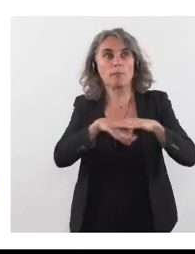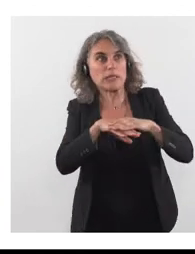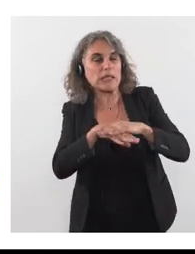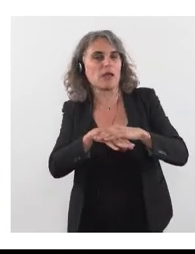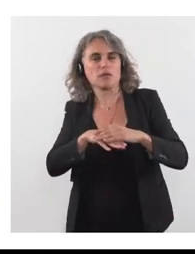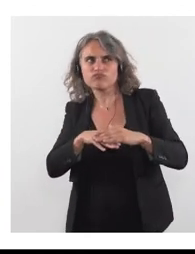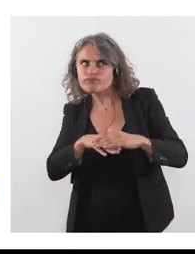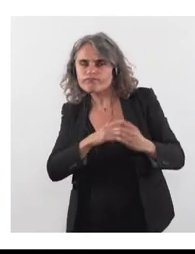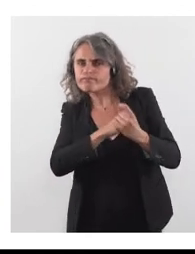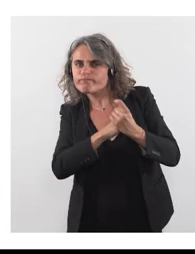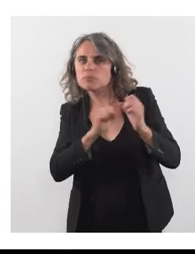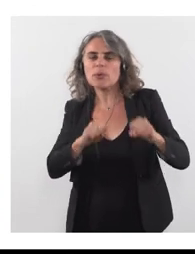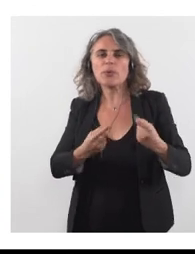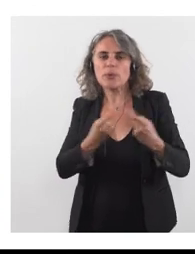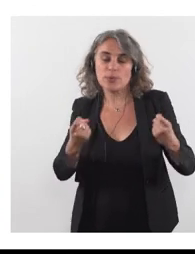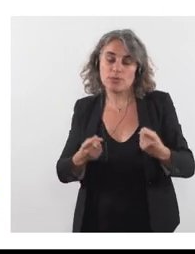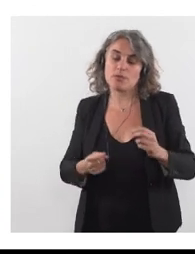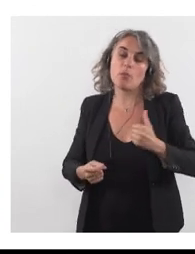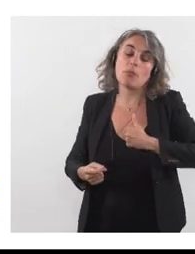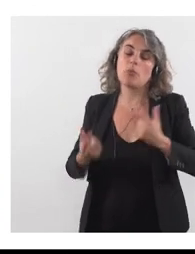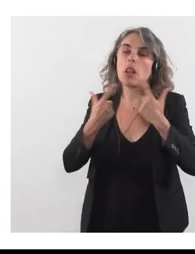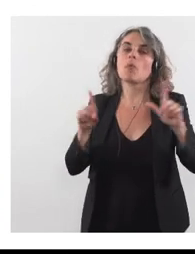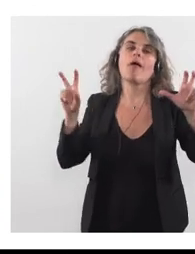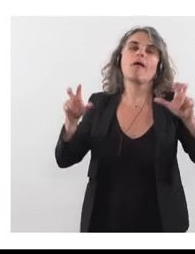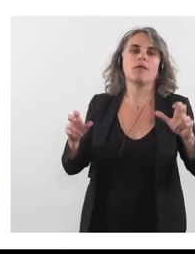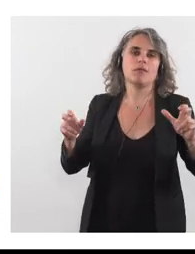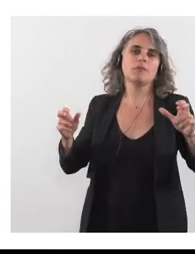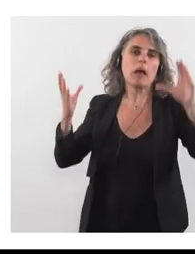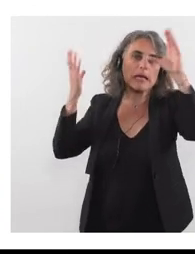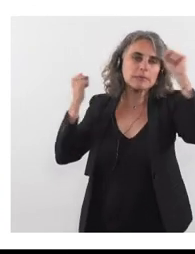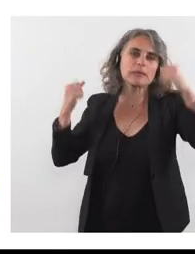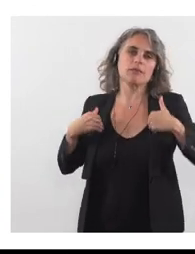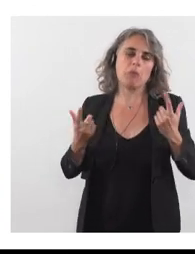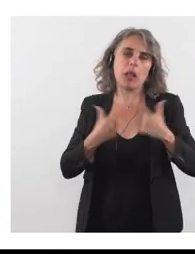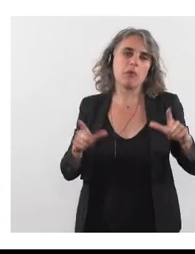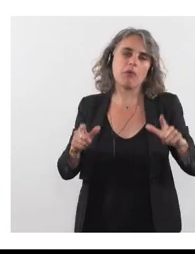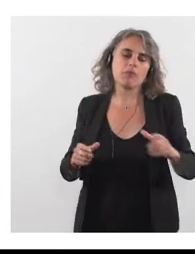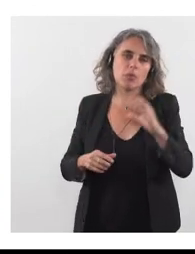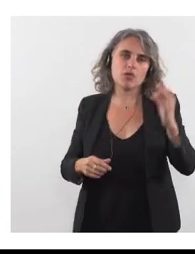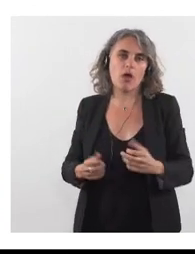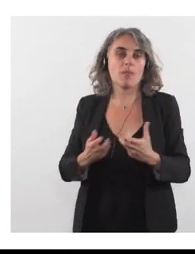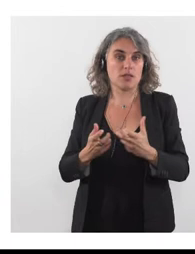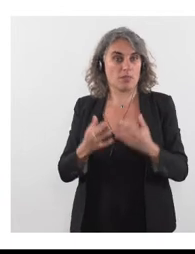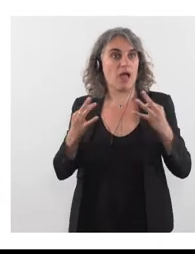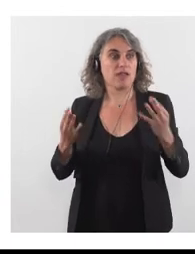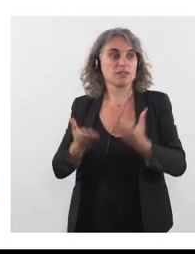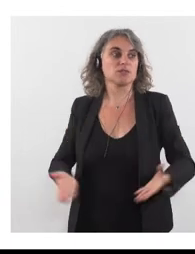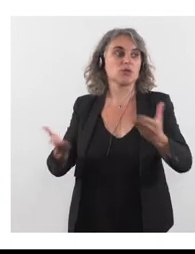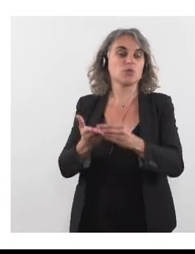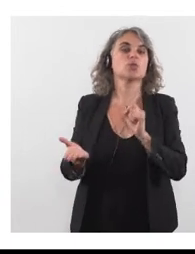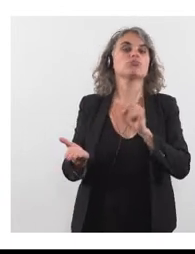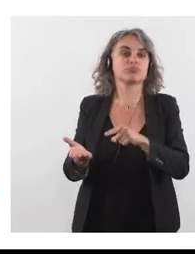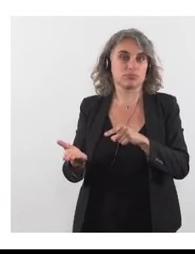pas dit, tu peux beaucoup moins le dire que moi, mais moi, ayant ma liberté académique totale, je ne m'en priverai pas. Dans l'affaire HBT, je veux